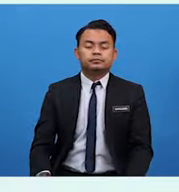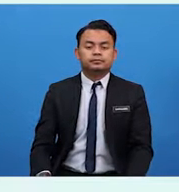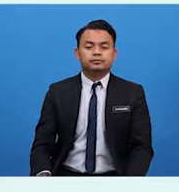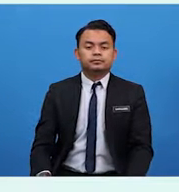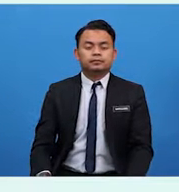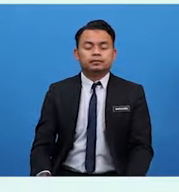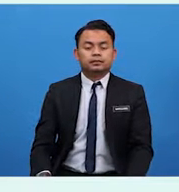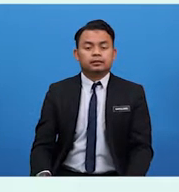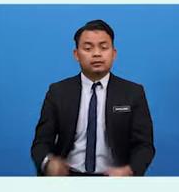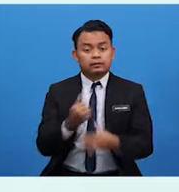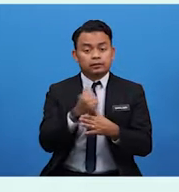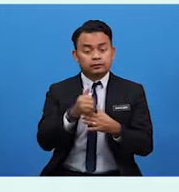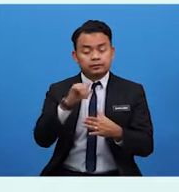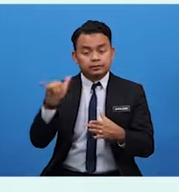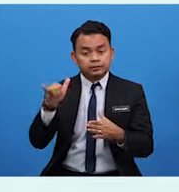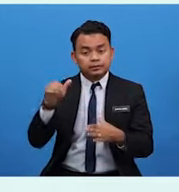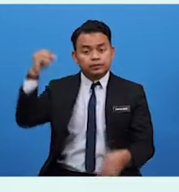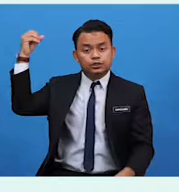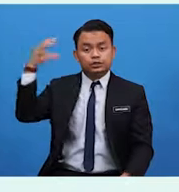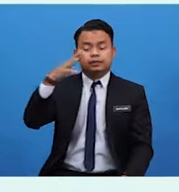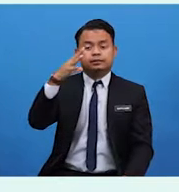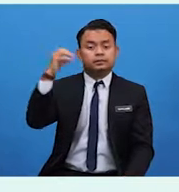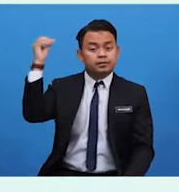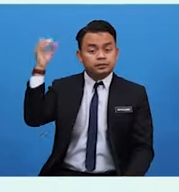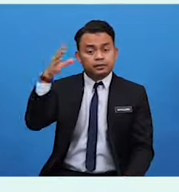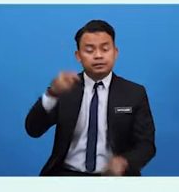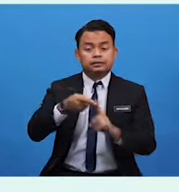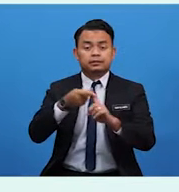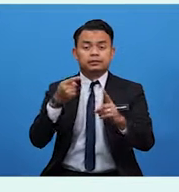Cahaya terhasil daripada mentol dan lampu.